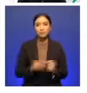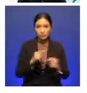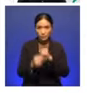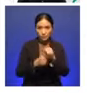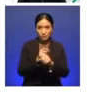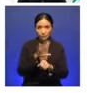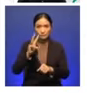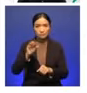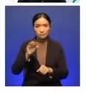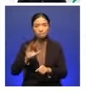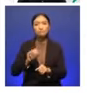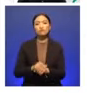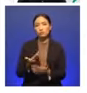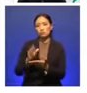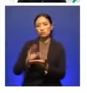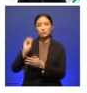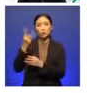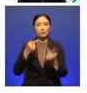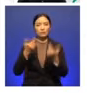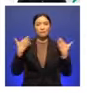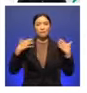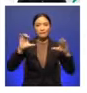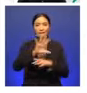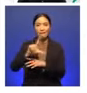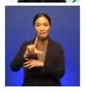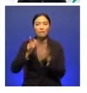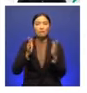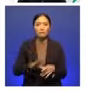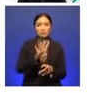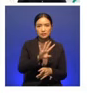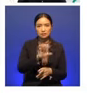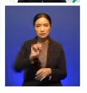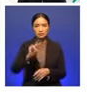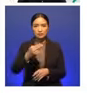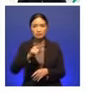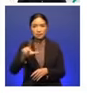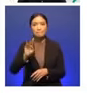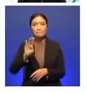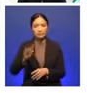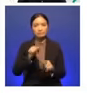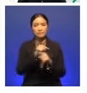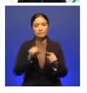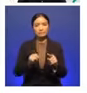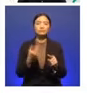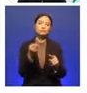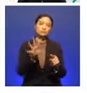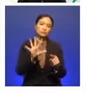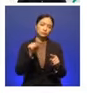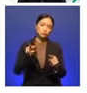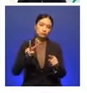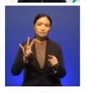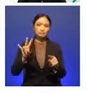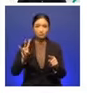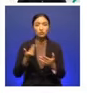65งบประมาณสวัสดิการข้าราชการนะครับ5ล้านคนนะครับ470,000ล้านบาทคิดเป็นร้อยละ 15.27 ในขณะที่ง